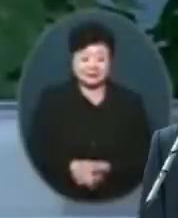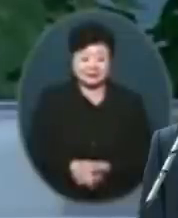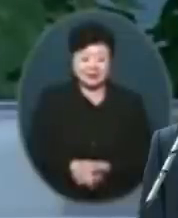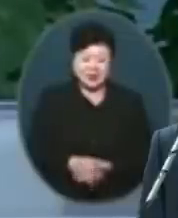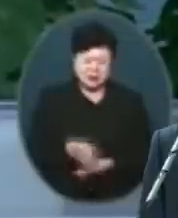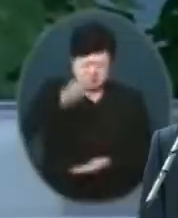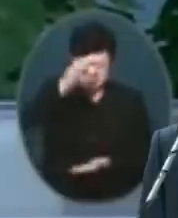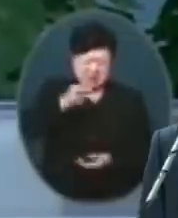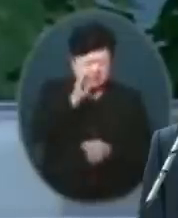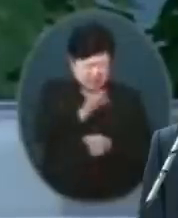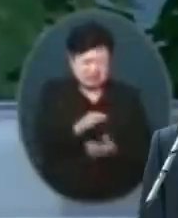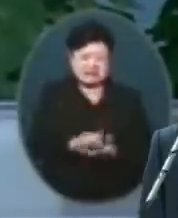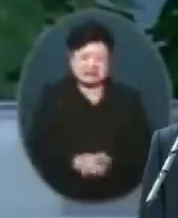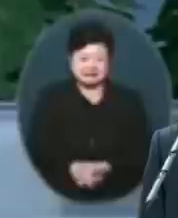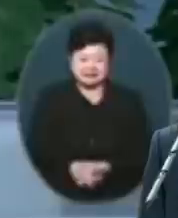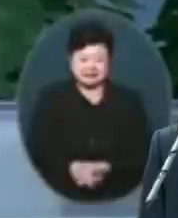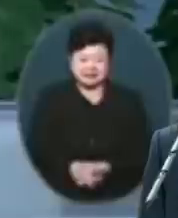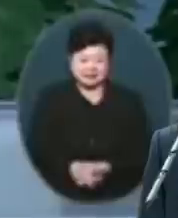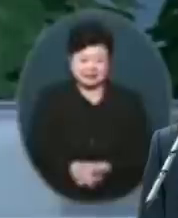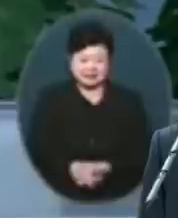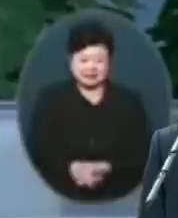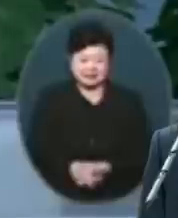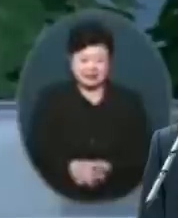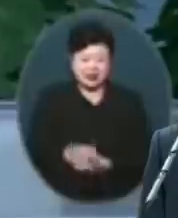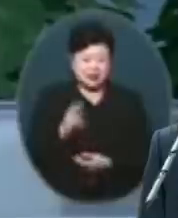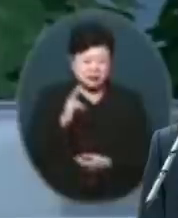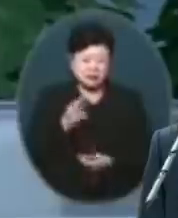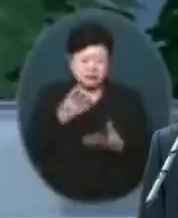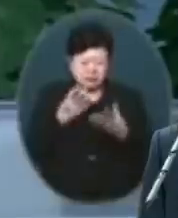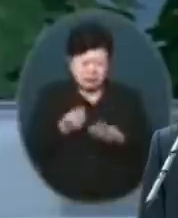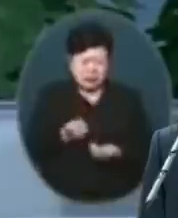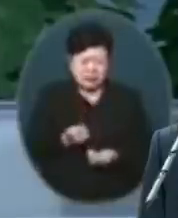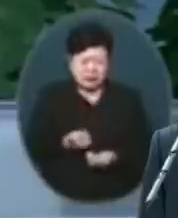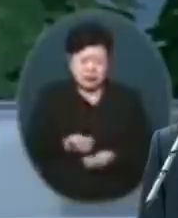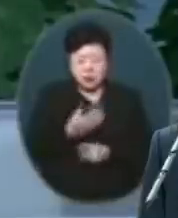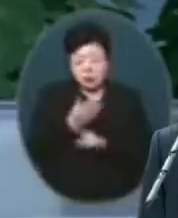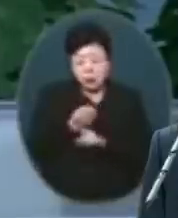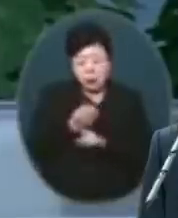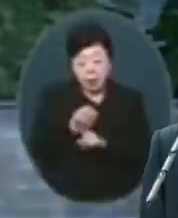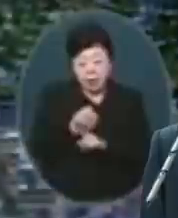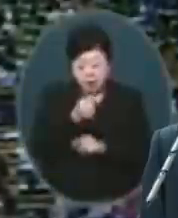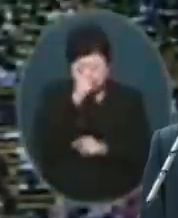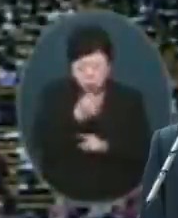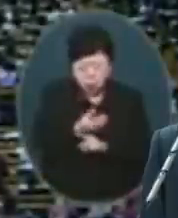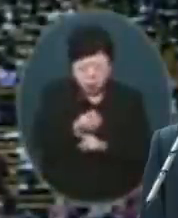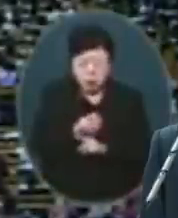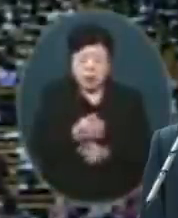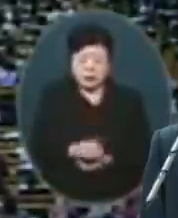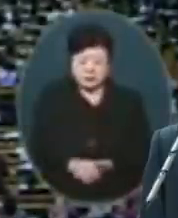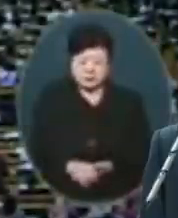굉장히 비싸게 샀기 때문에 굉장한 보물인 것입니다.